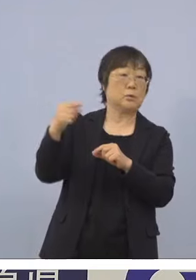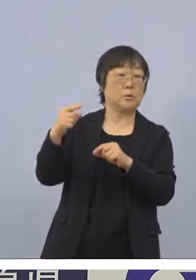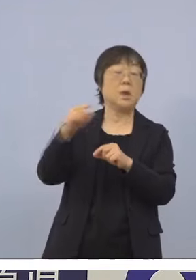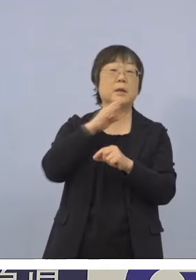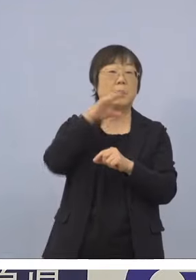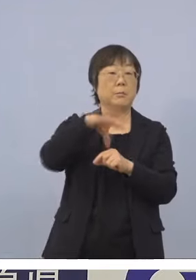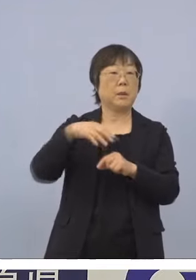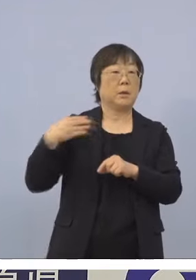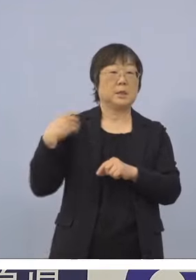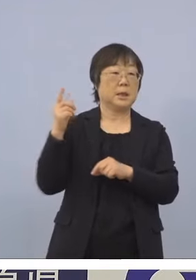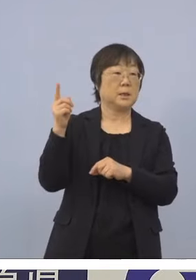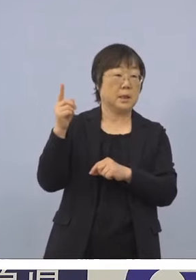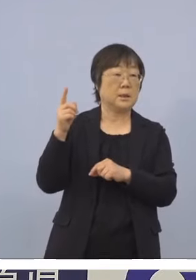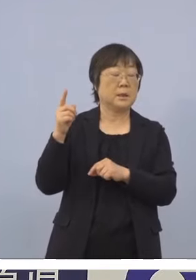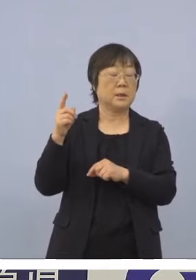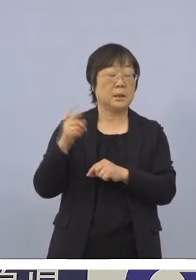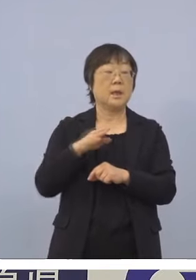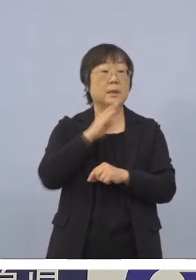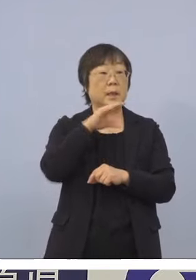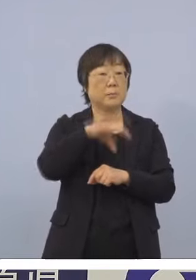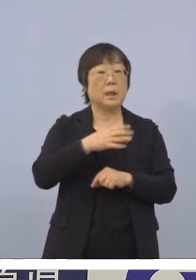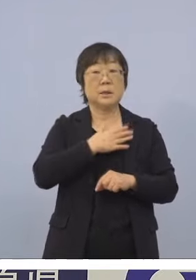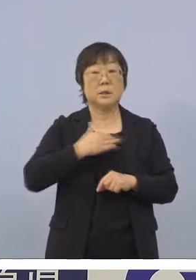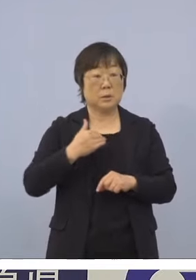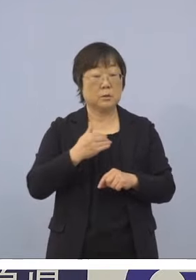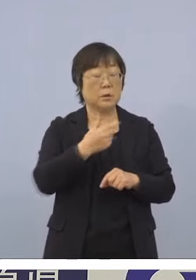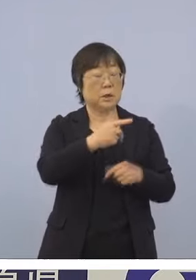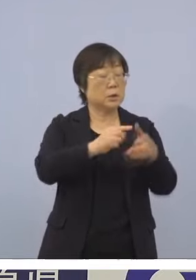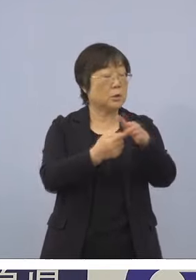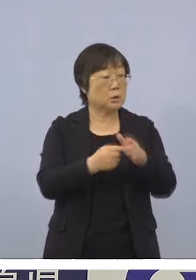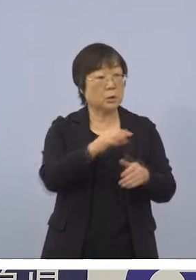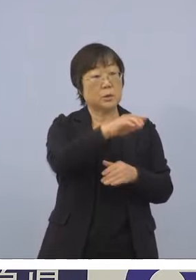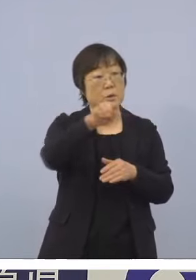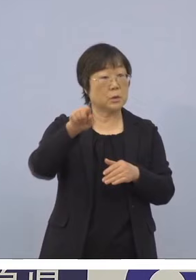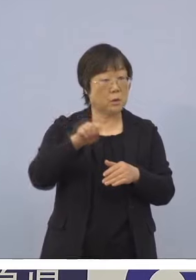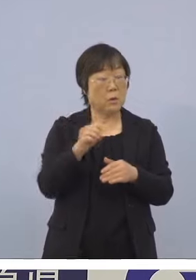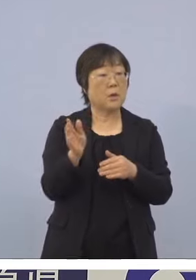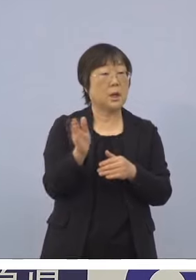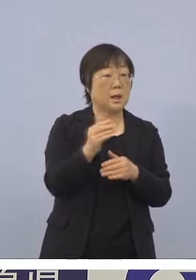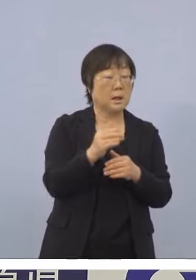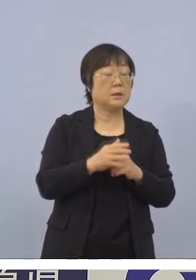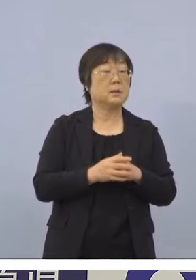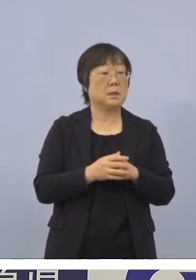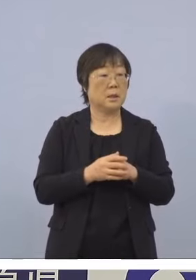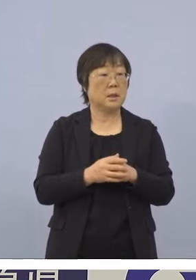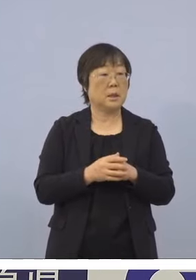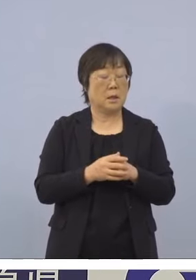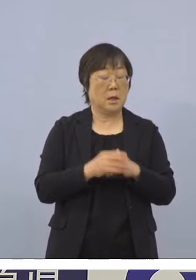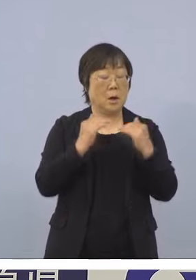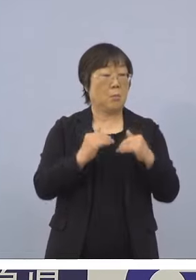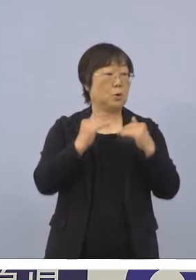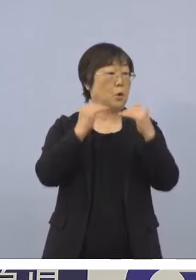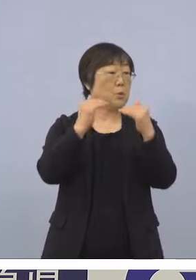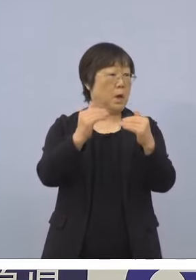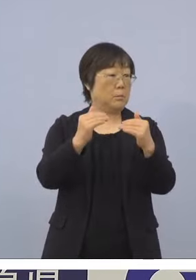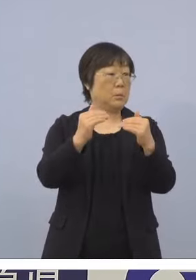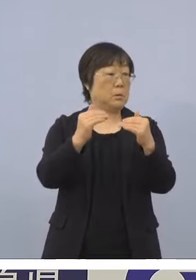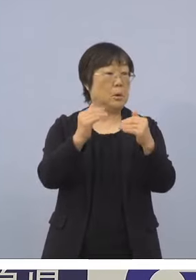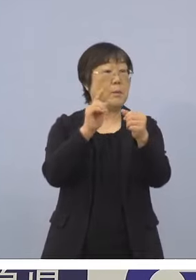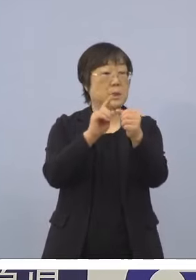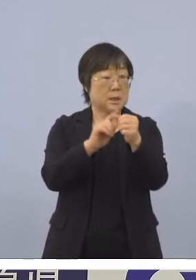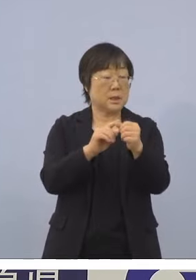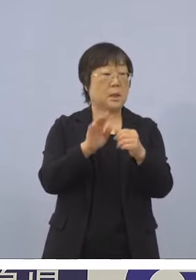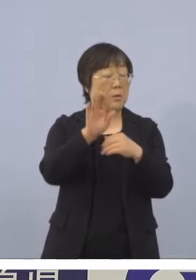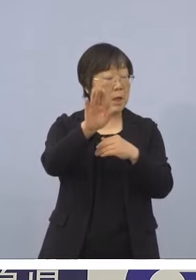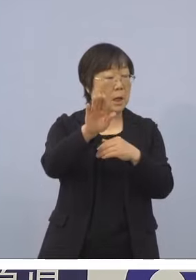ゃないんですね。現場を知っている市町村長さんからもですね、ボトムアップの今